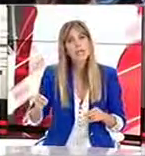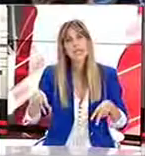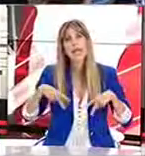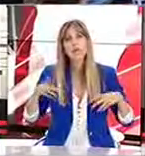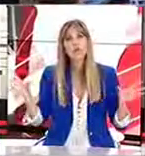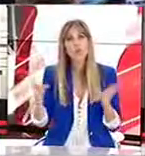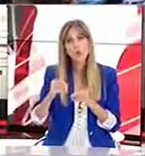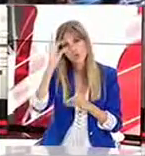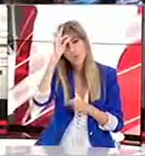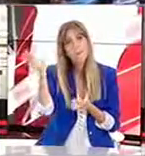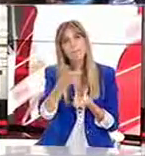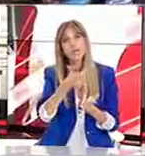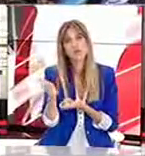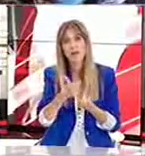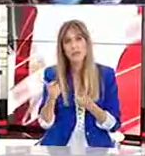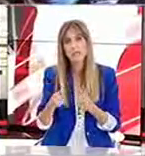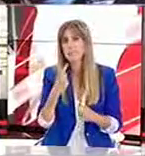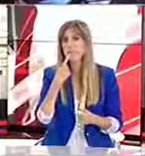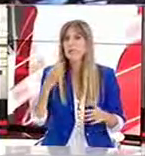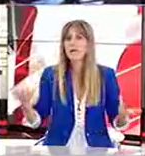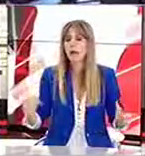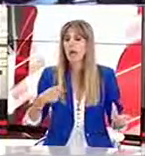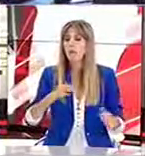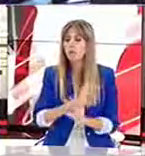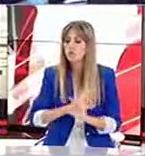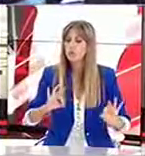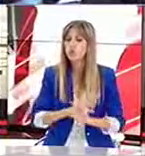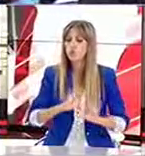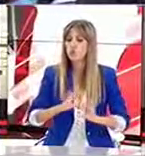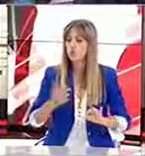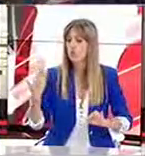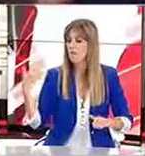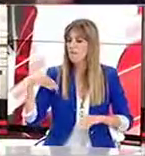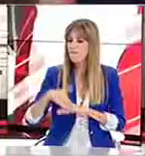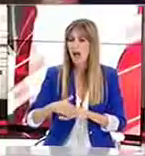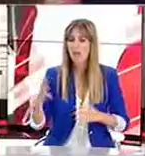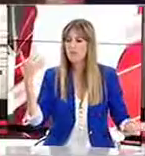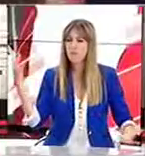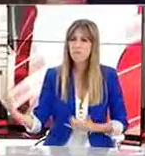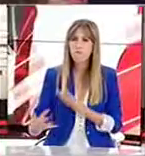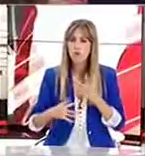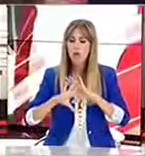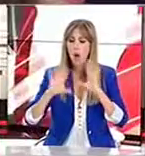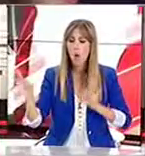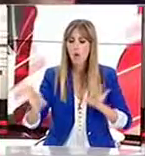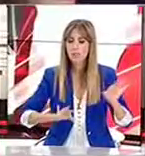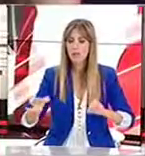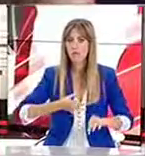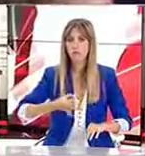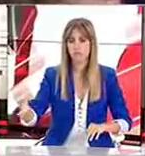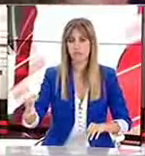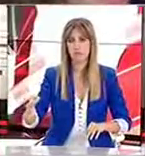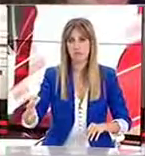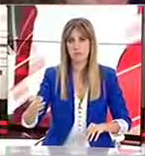κάποιο λάθος και ότι δεν θα άλλαζαν κάτι από τον σχεδιασμό που ακολούθησαν. Ήθελα να σας ρωτήσω πρώτον, πώς εκείνο το βράδυ,